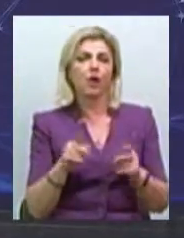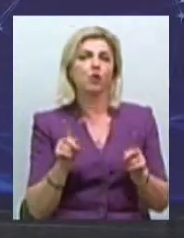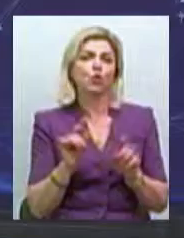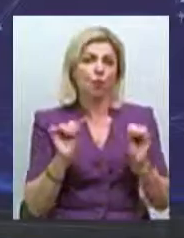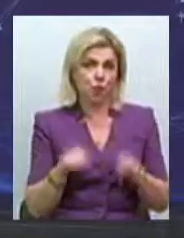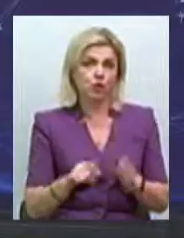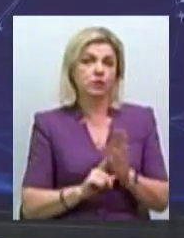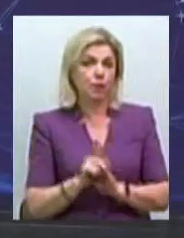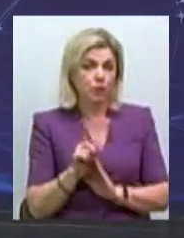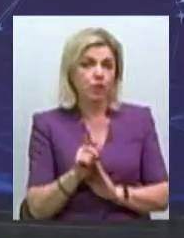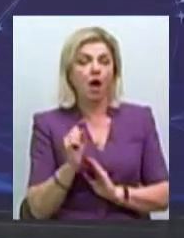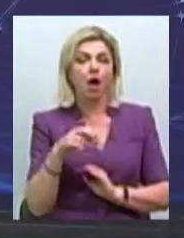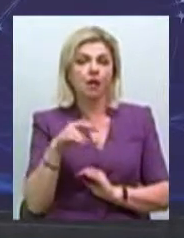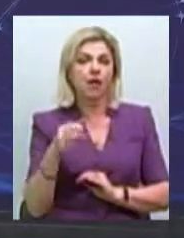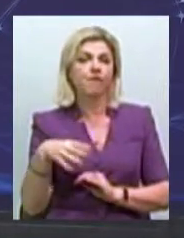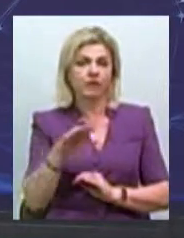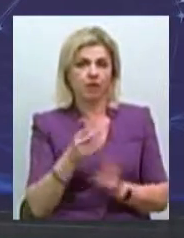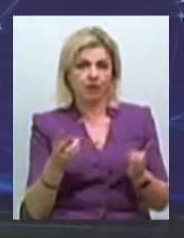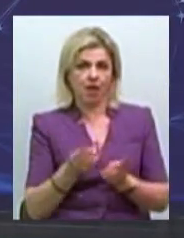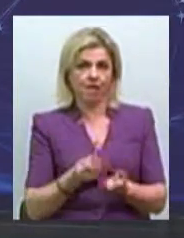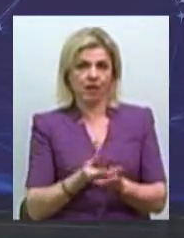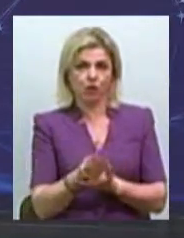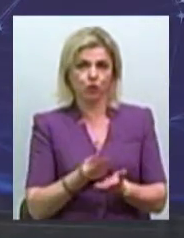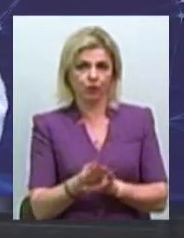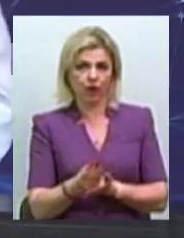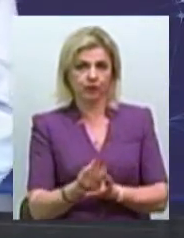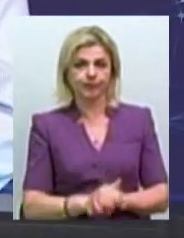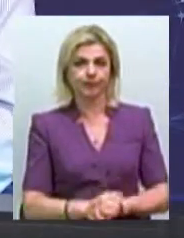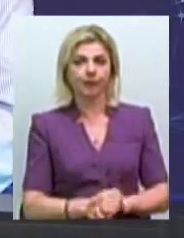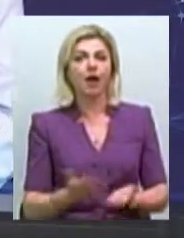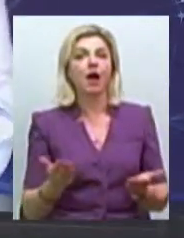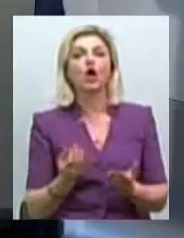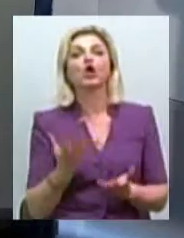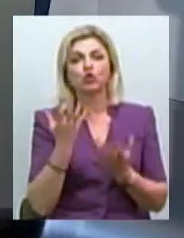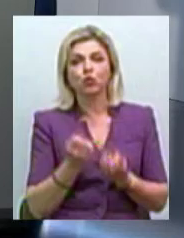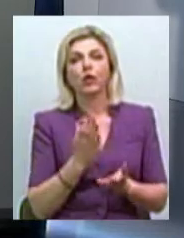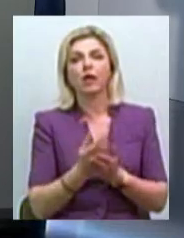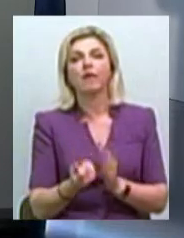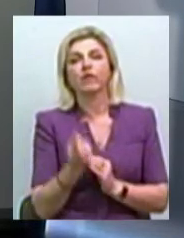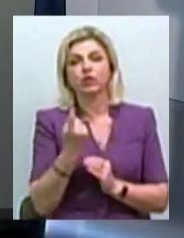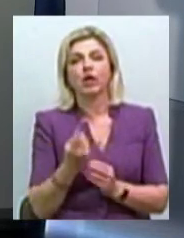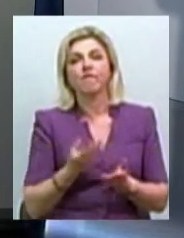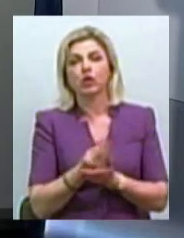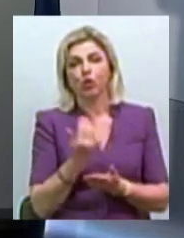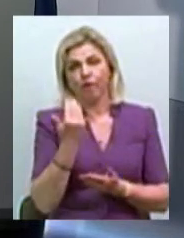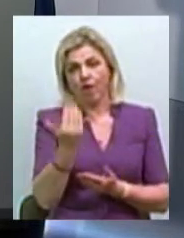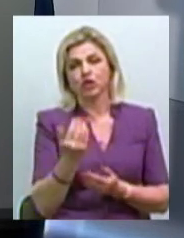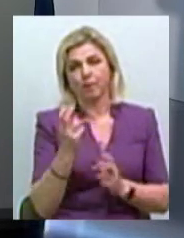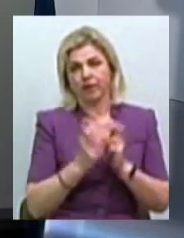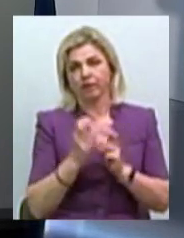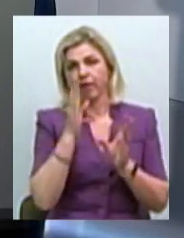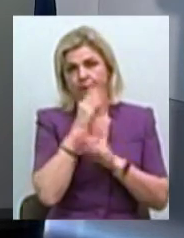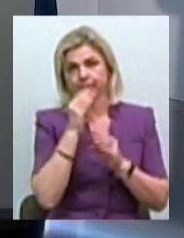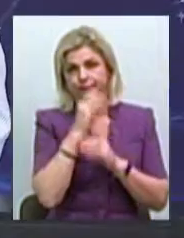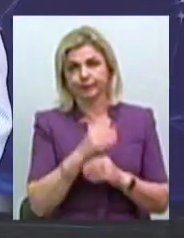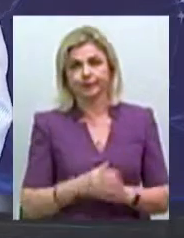їх запускати, але все потрібно це фінансувати. Які ще джерела фінансування доступні вашому підприємству? Ну,